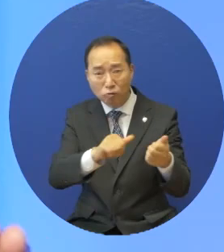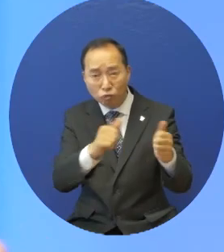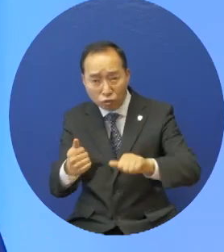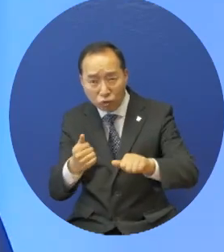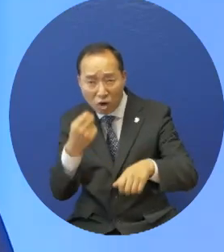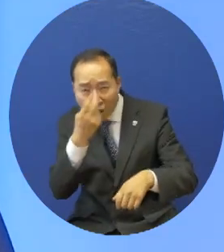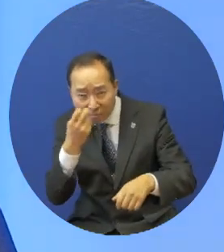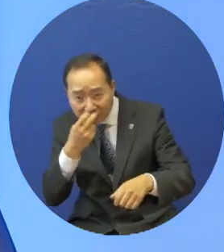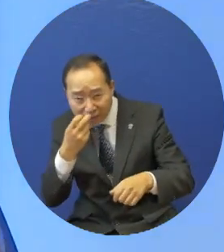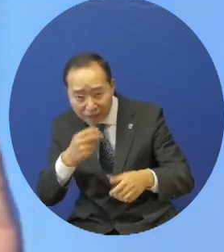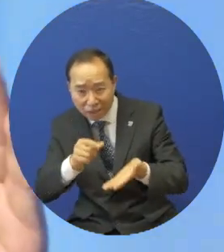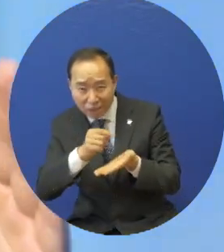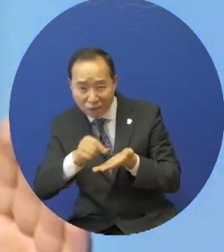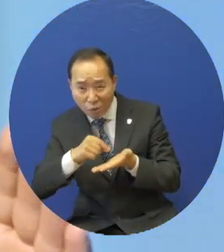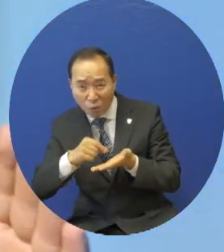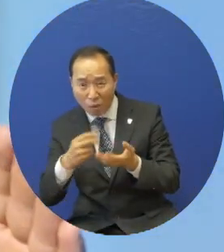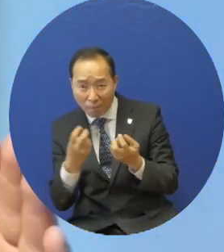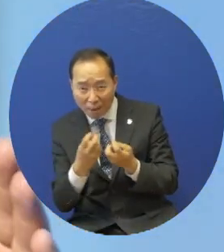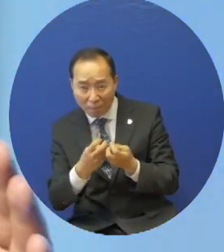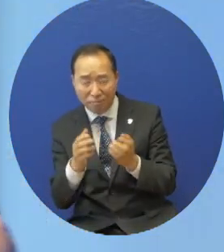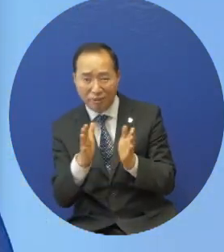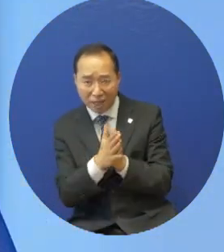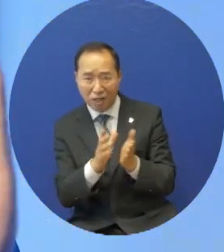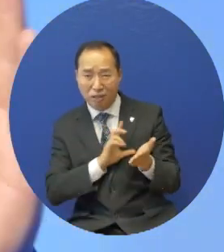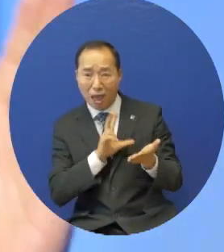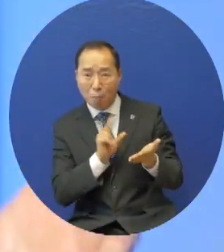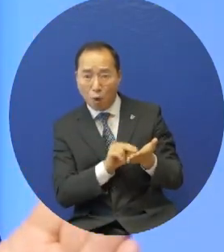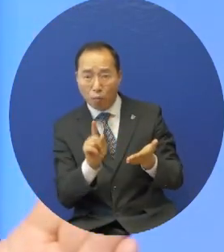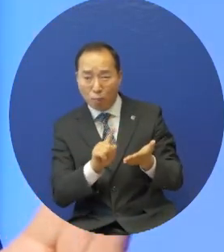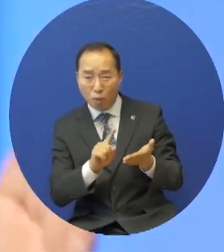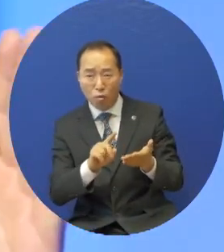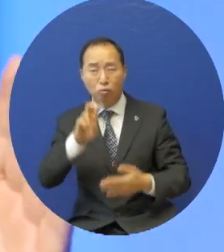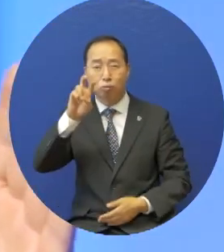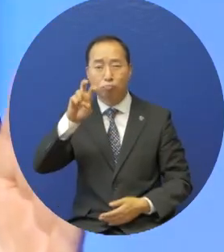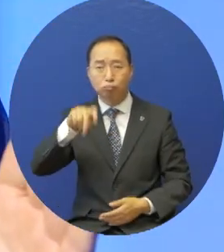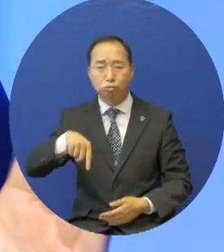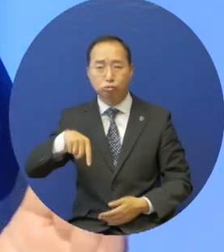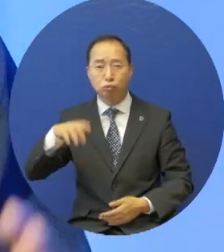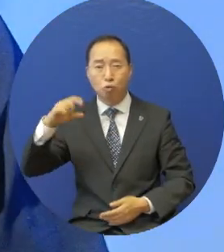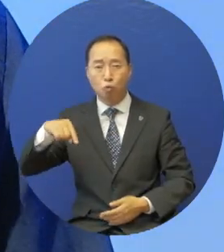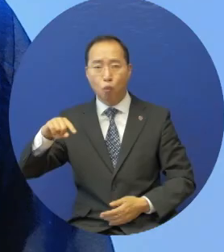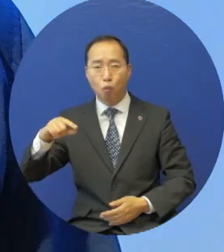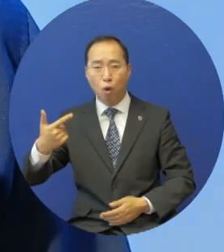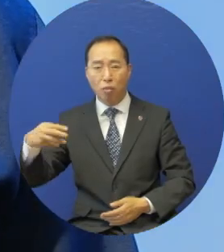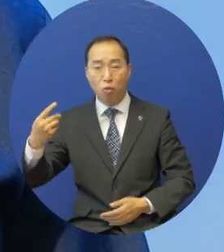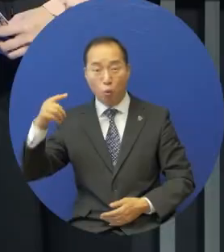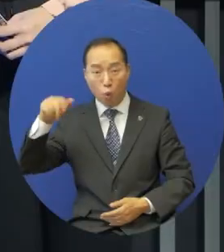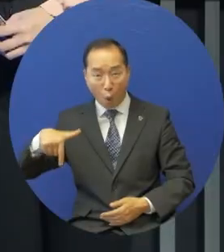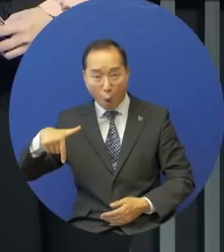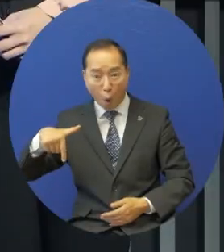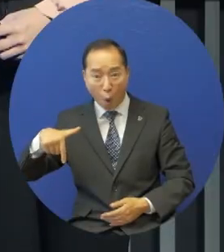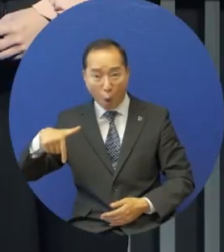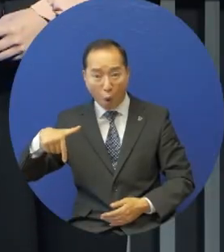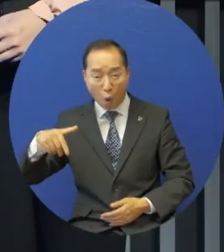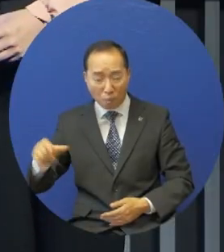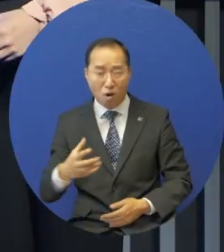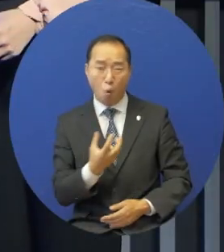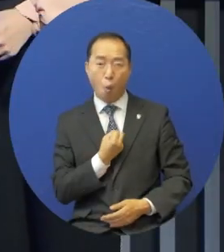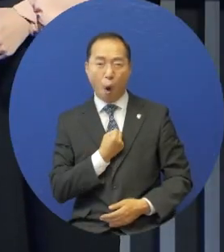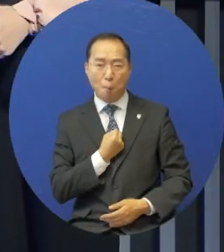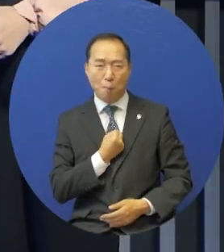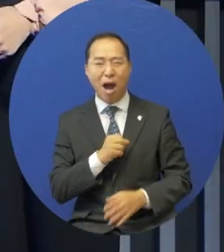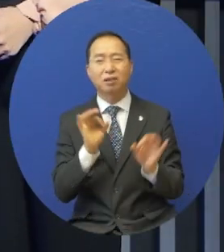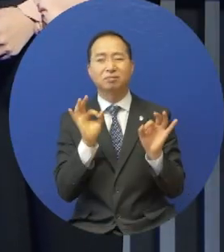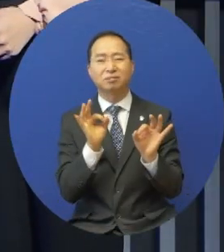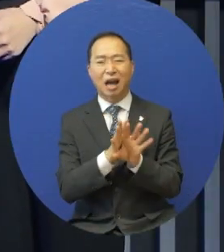검시 기록이라든가 이걸 검시하는 방법을 책 제목으로 어떻게 잡았냐면 무원녹이라고 잡았어요. 네. 없을 무자에다가